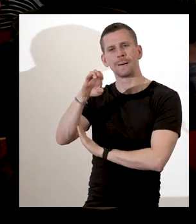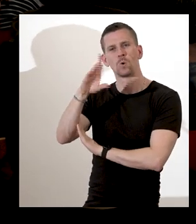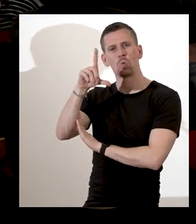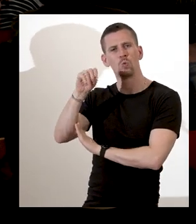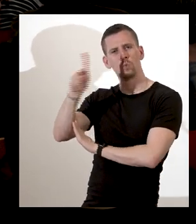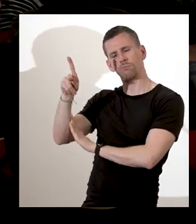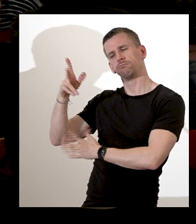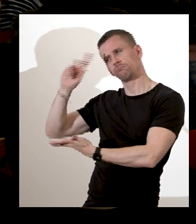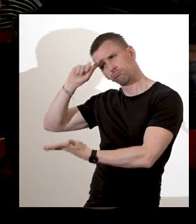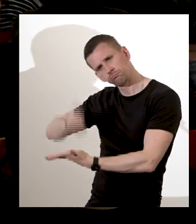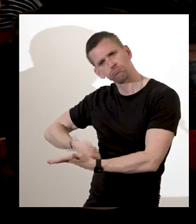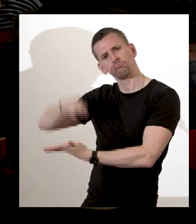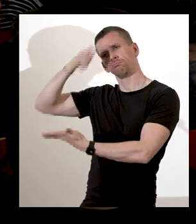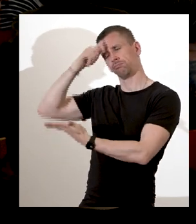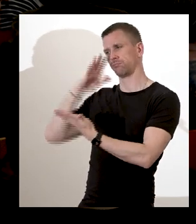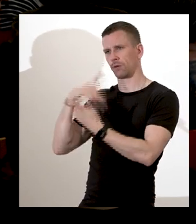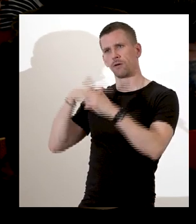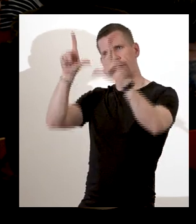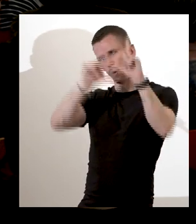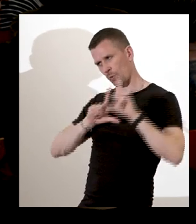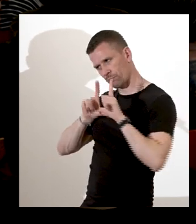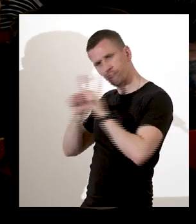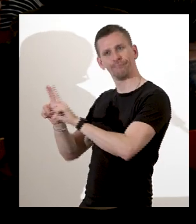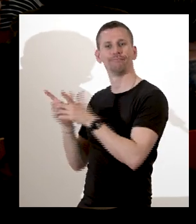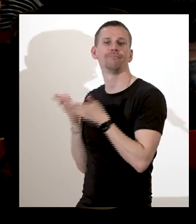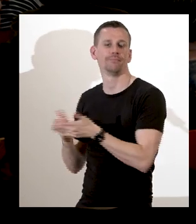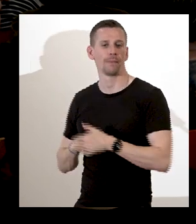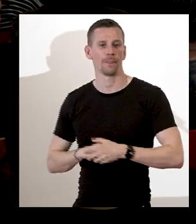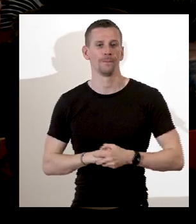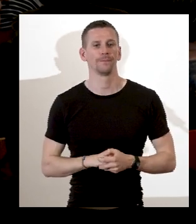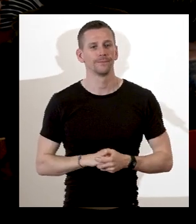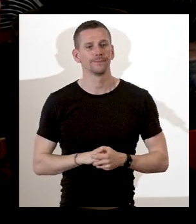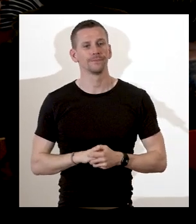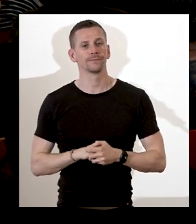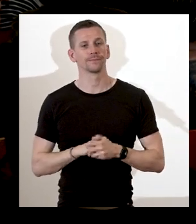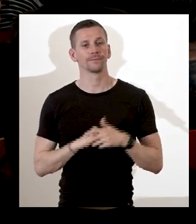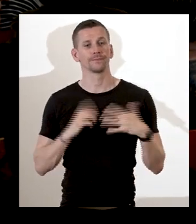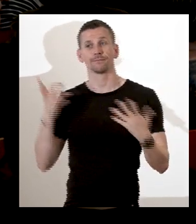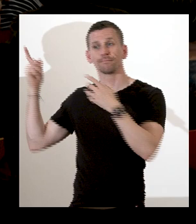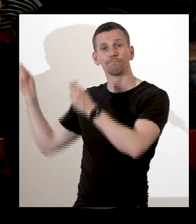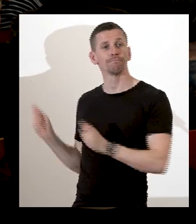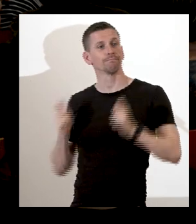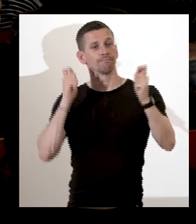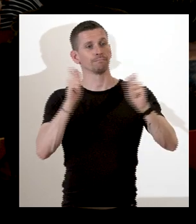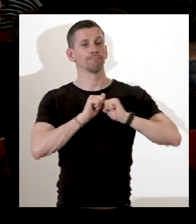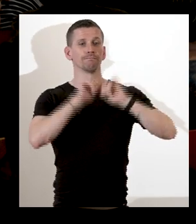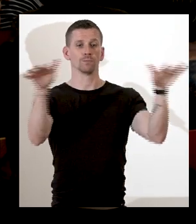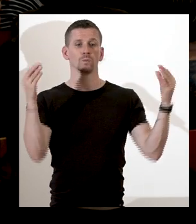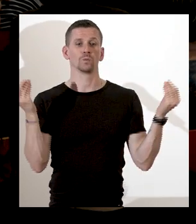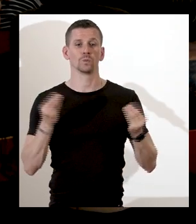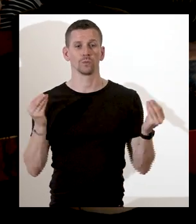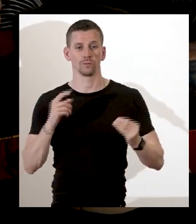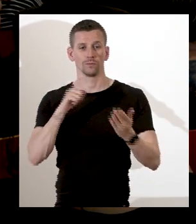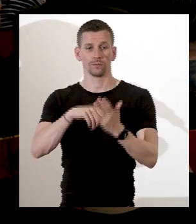palais bellical du Bardo, et aujourd'hui donc dans un palais qui est annexe, Et en fait, le bey